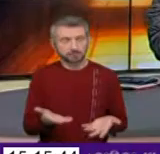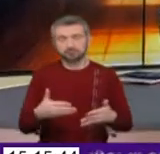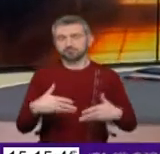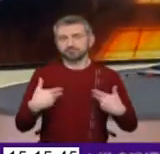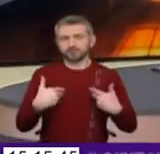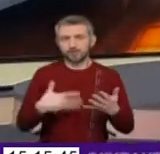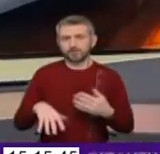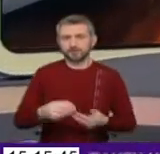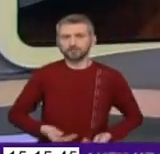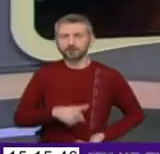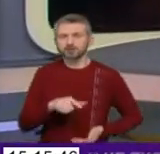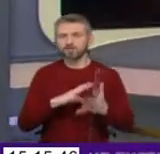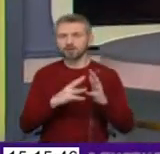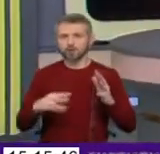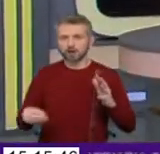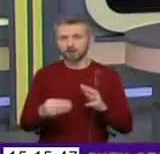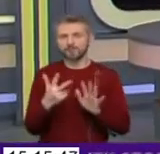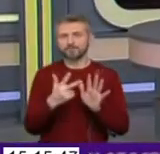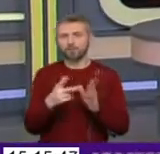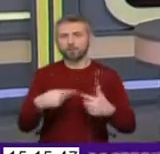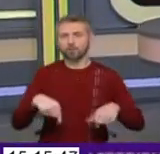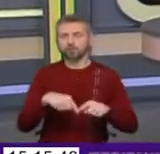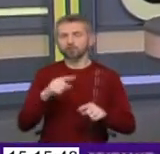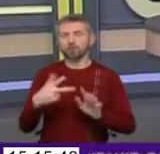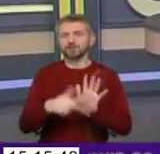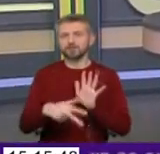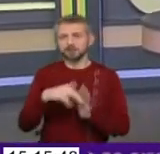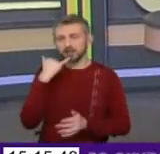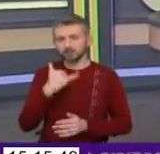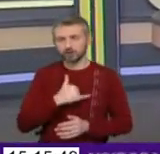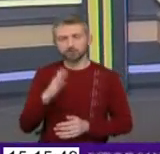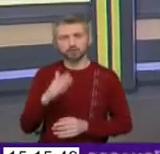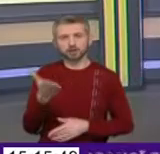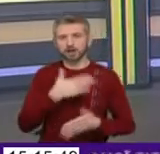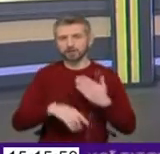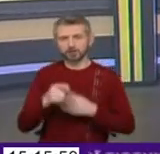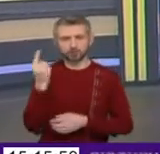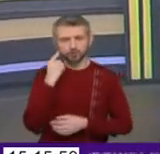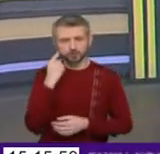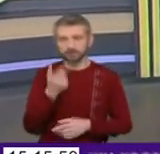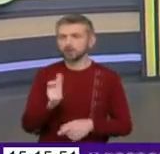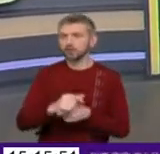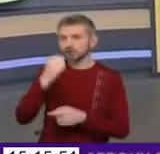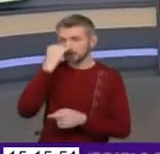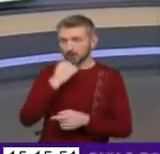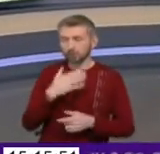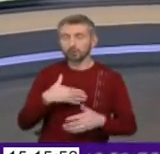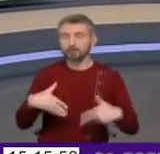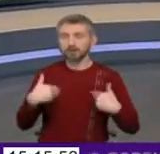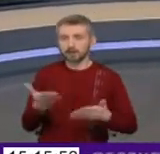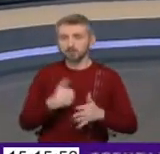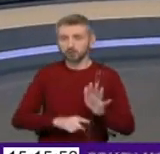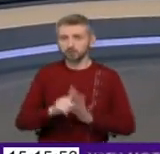вітати мешканців Виноградаря, 80-й округ. Прошу, долучайтеся, буду дуже рада вас почути. Дуже дякую. Моє вітання,